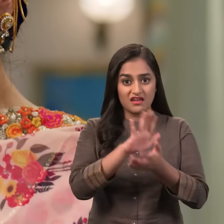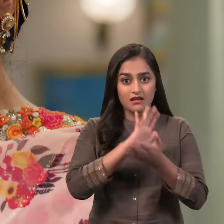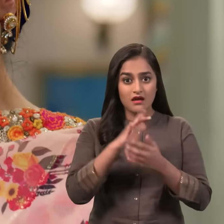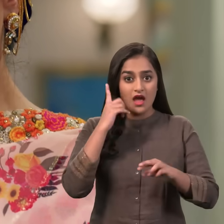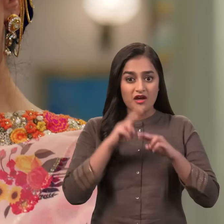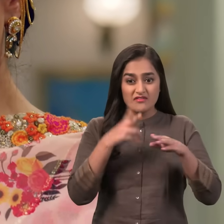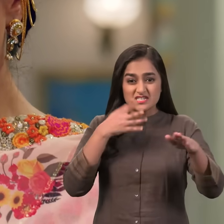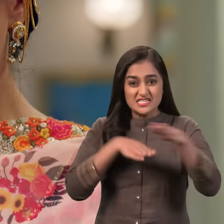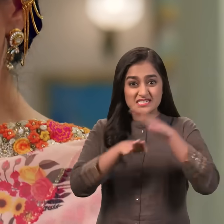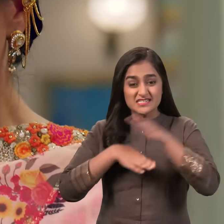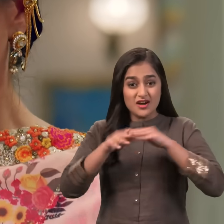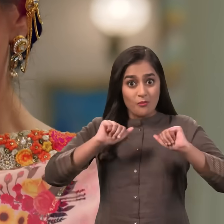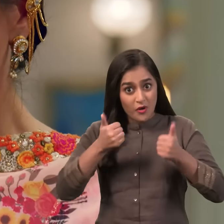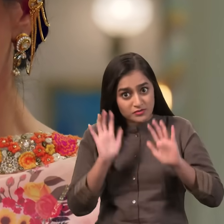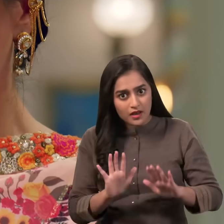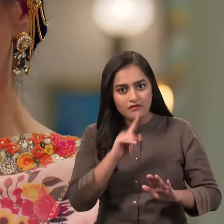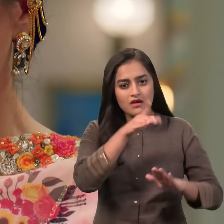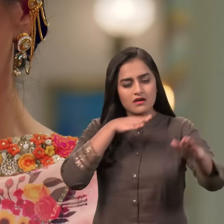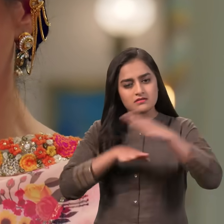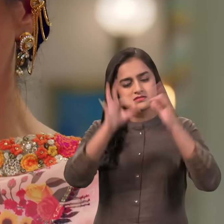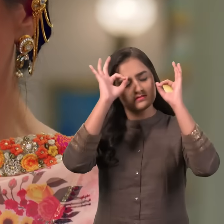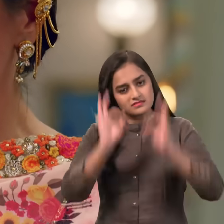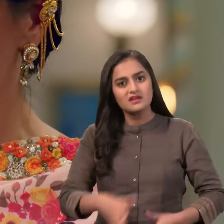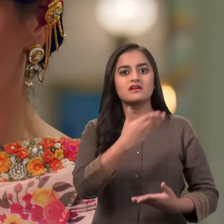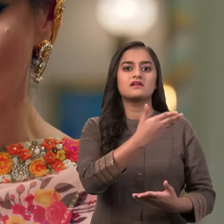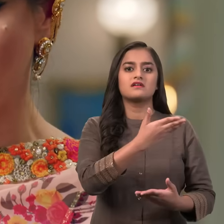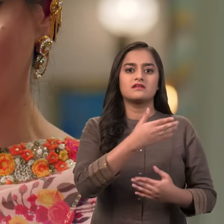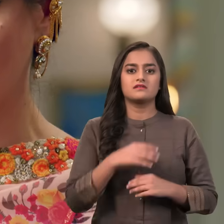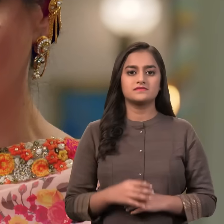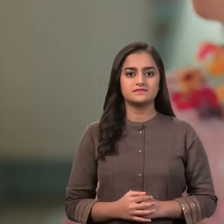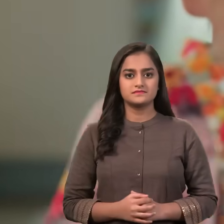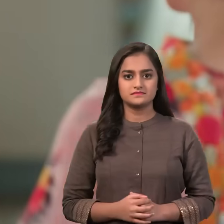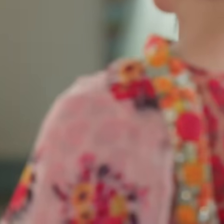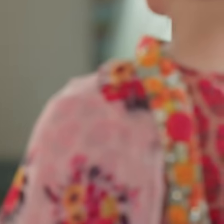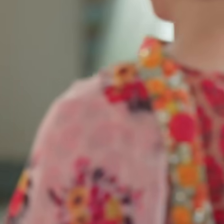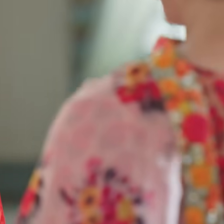उनकी किन्नर पोती को जब जहां सांस लेने की जगह मिलेगी वो जरूर भागेगी।